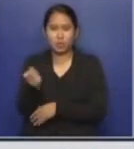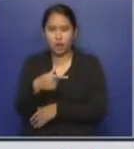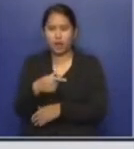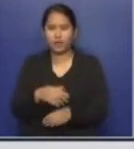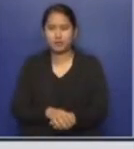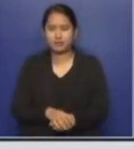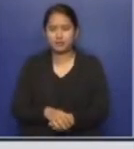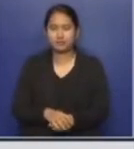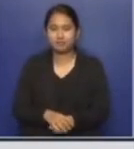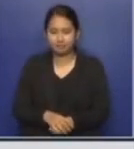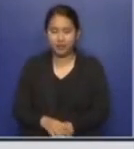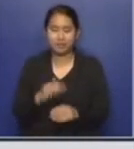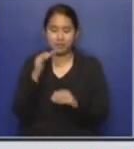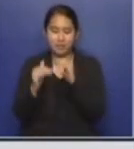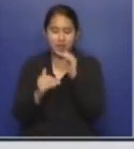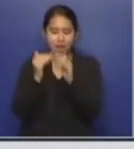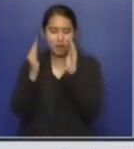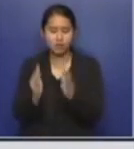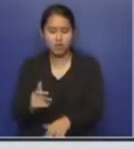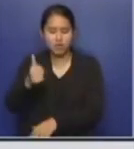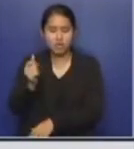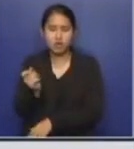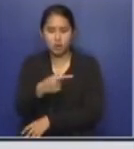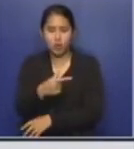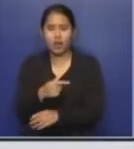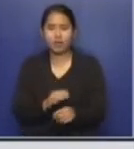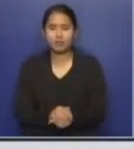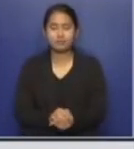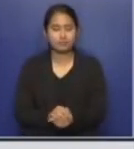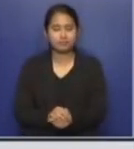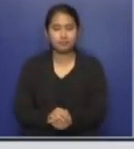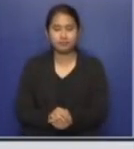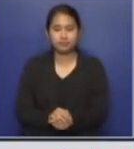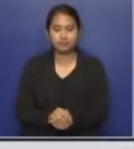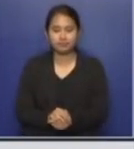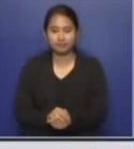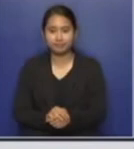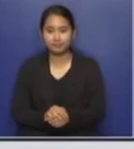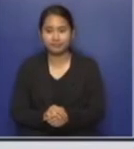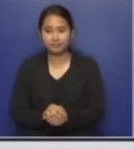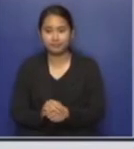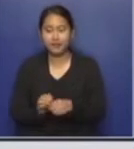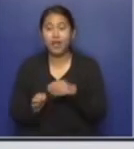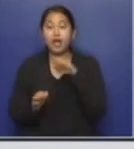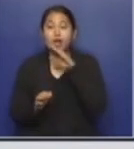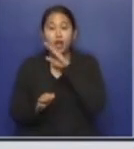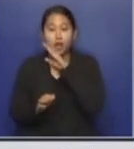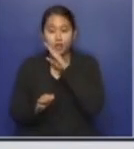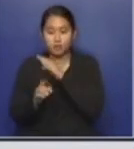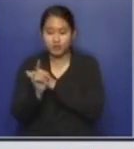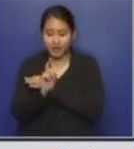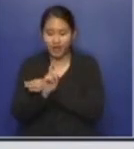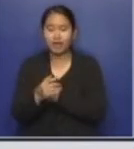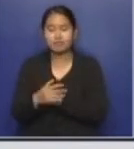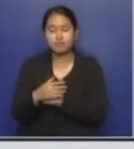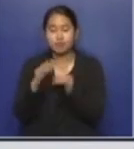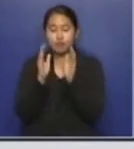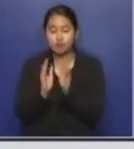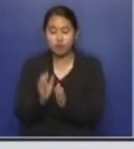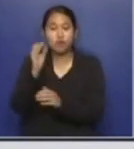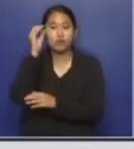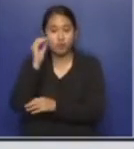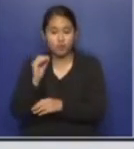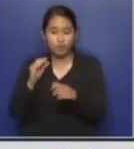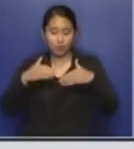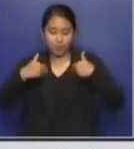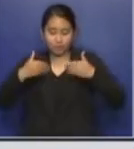สร้างคนดีกว่าเสื้อวุฒแล้วท่านคิดไหมว่าถ้าท่านไปสร้างคนทำให้คนมีความสุขค